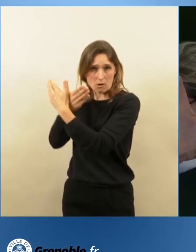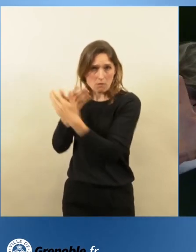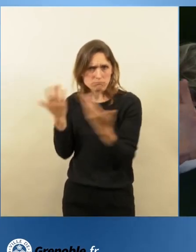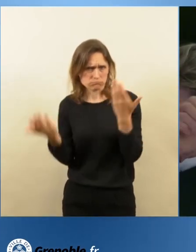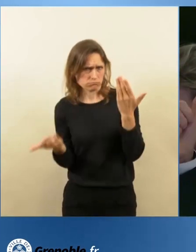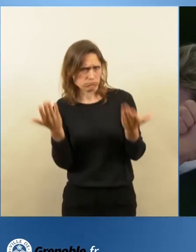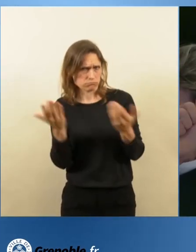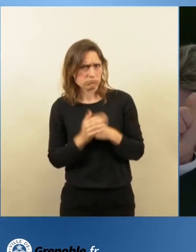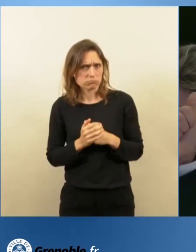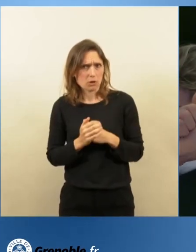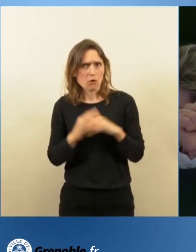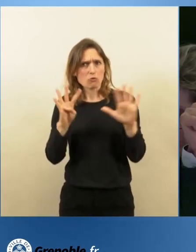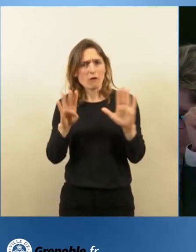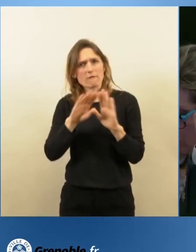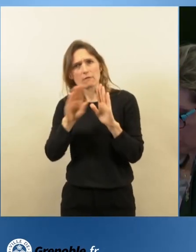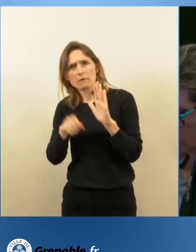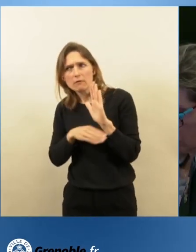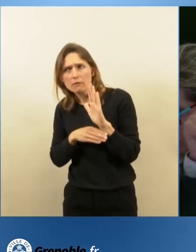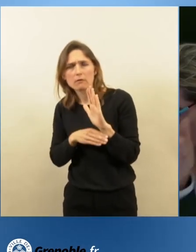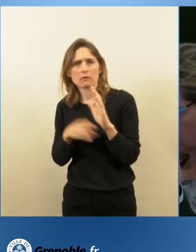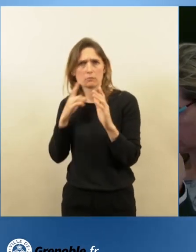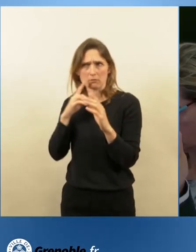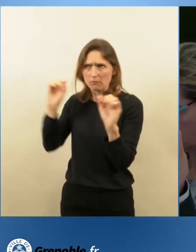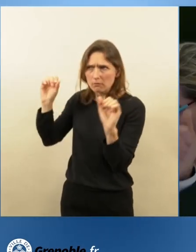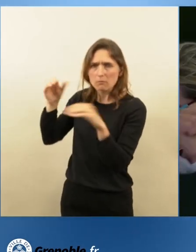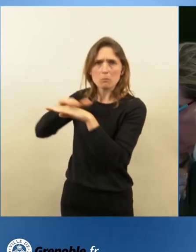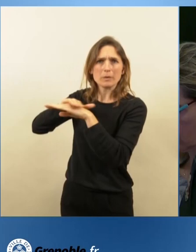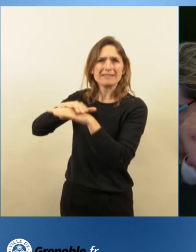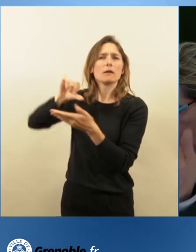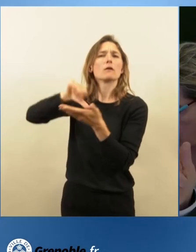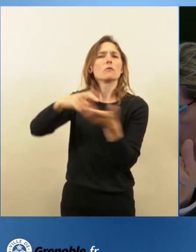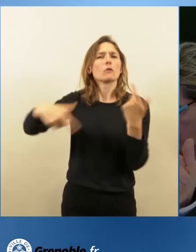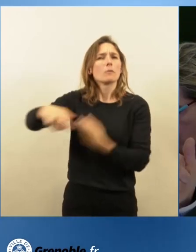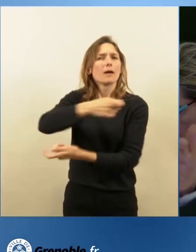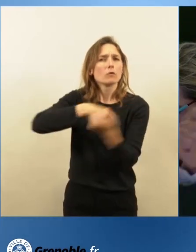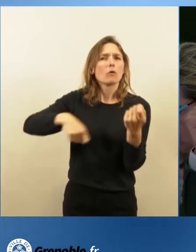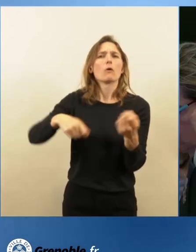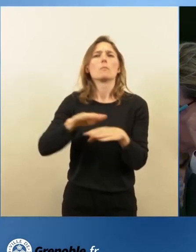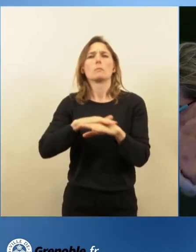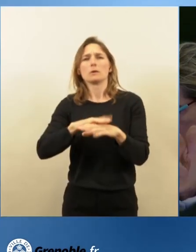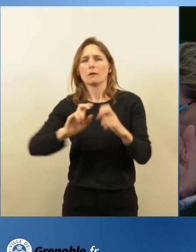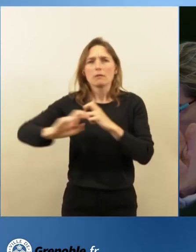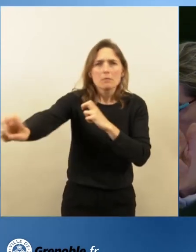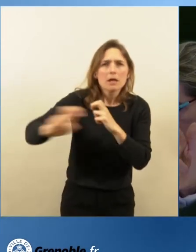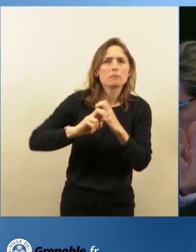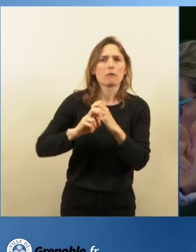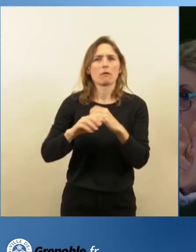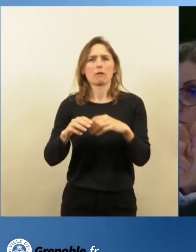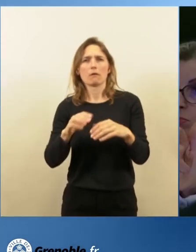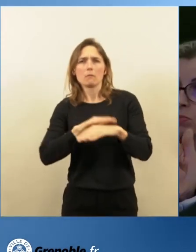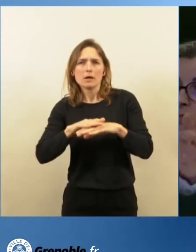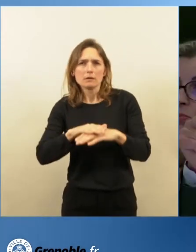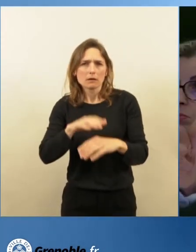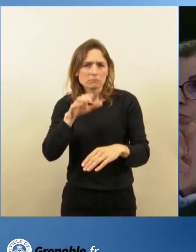parce que comptez 9 vices présidents pour que la politique des centres commerciaux celle des déplacements celle de la lutte pour la qualité de l'air